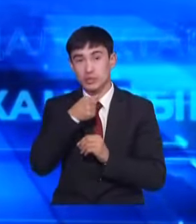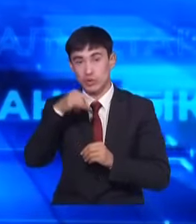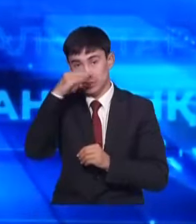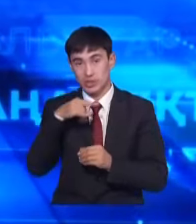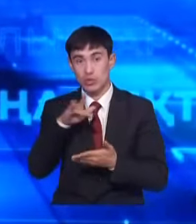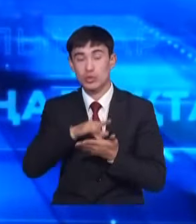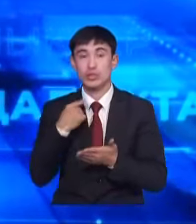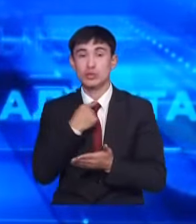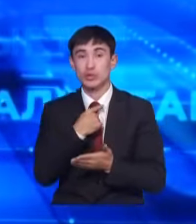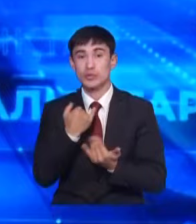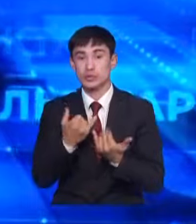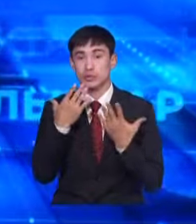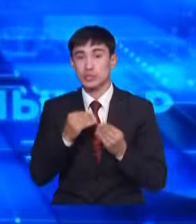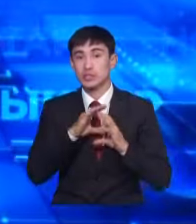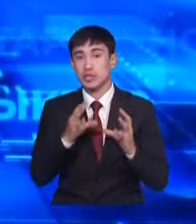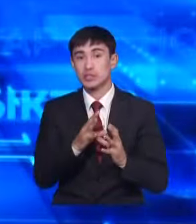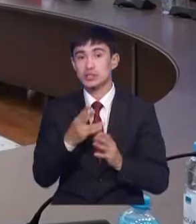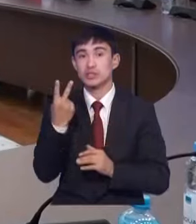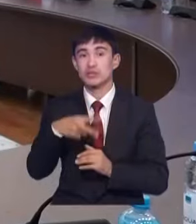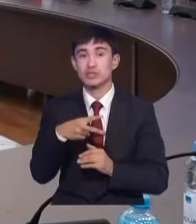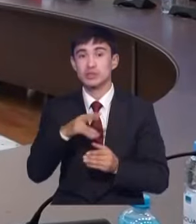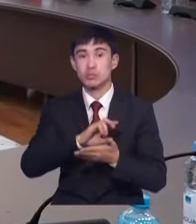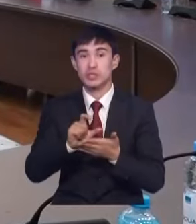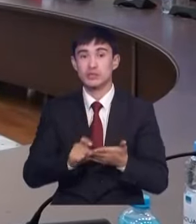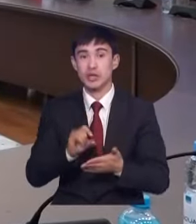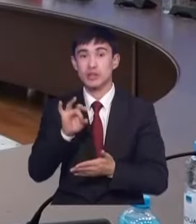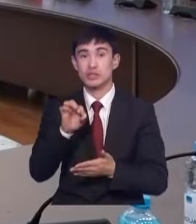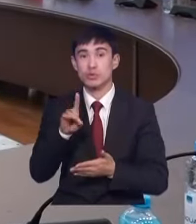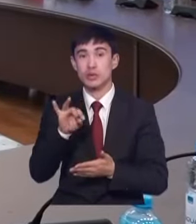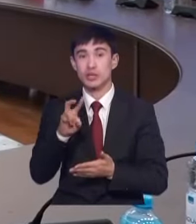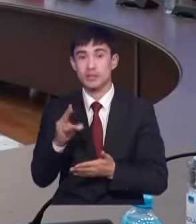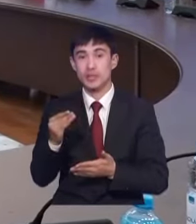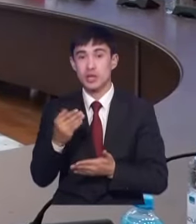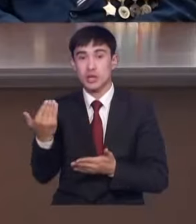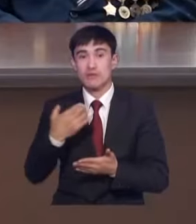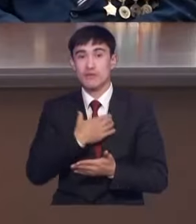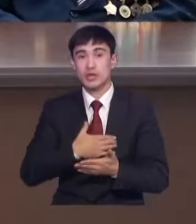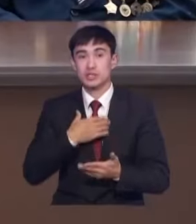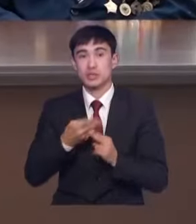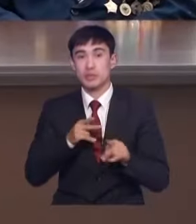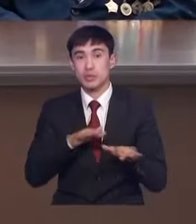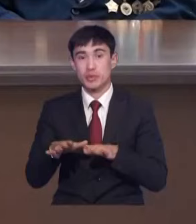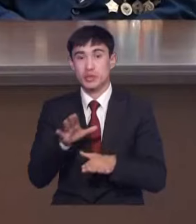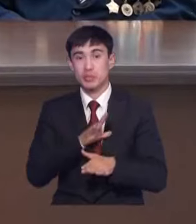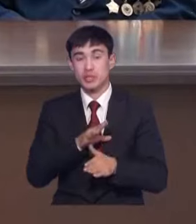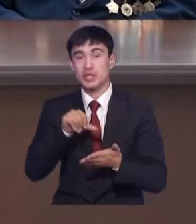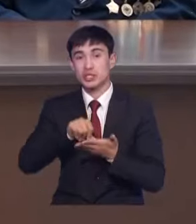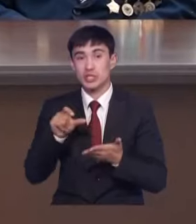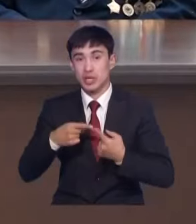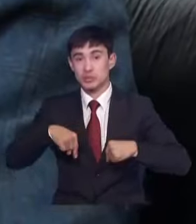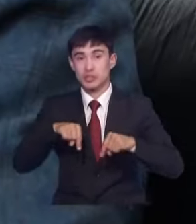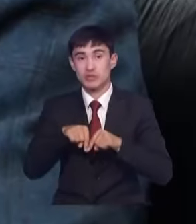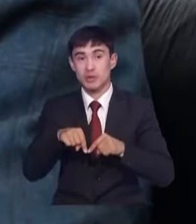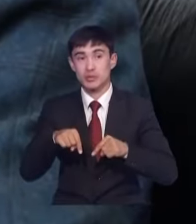в городе Талда урган на сегодня сохранилась у около ДТИ произведений андас у Маракана не менее важным это мероприятие стало и для членов